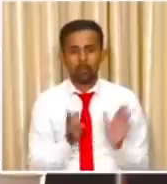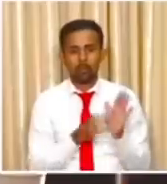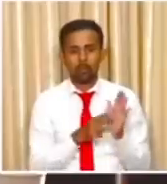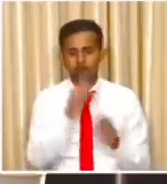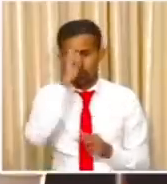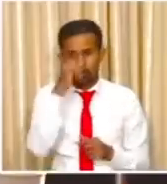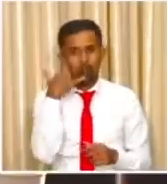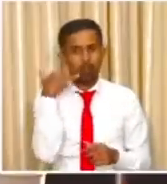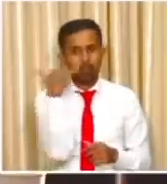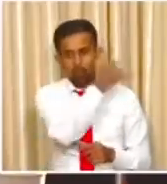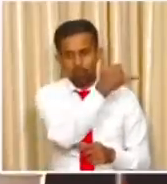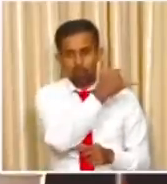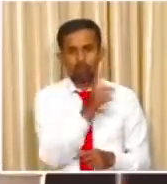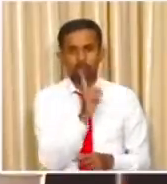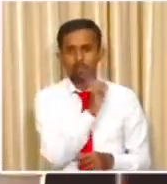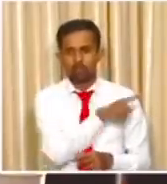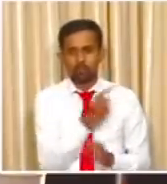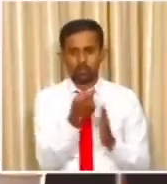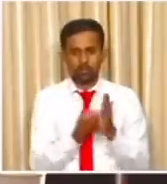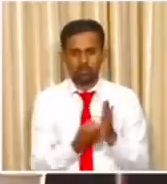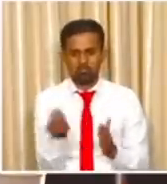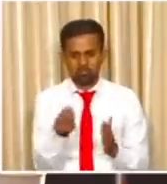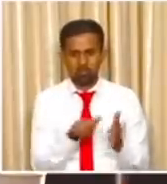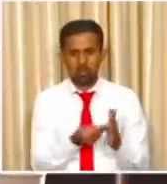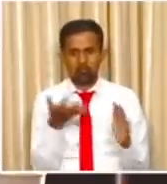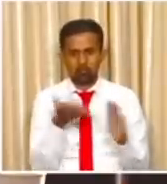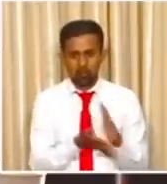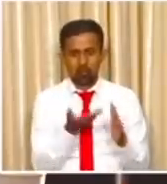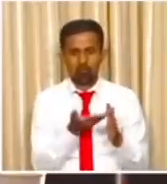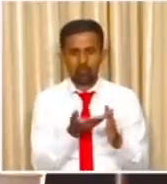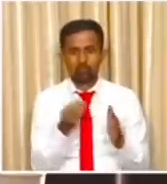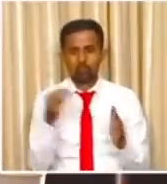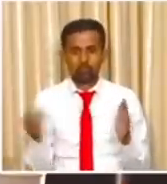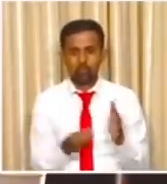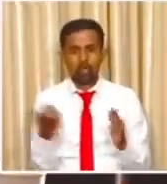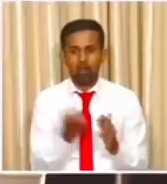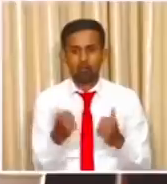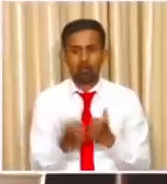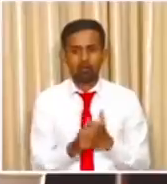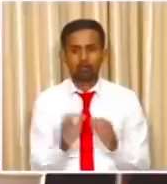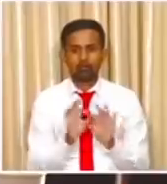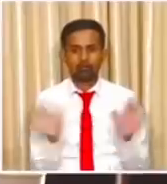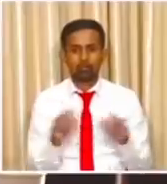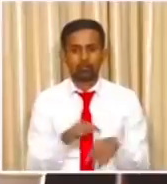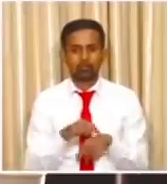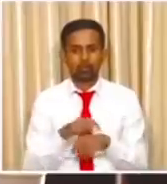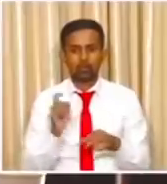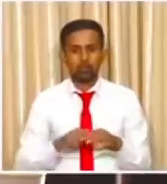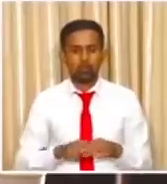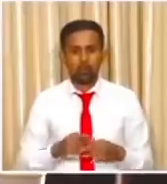නන්දලාල් මහත්මයාට. දුරකතන මුතුම දිලා කියන මේ චක්‍රලේඛනේ අඩුවක් තියෙනවා. මෙන්න මේක අතුල් කරලා අලුත් චක්‍රලේඛනේ ගහන්න. මේ කල්ලා දෙන ප්‍රශ්න